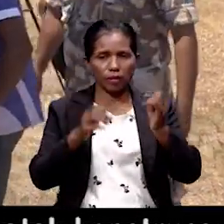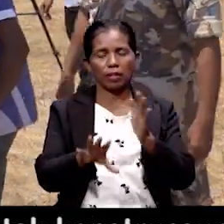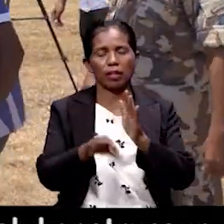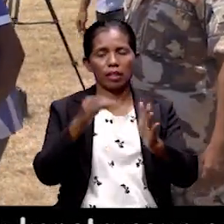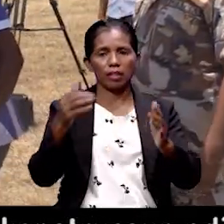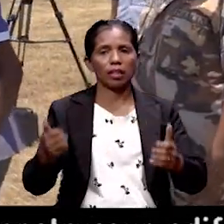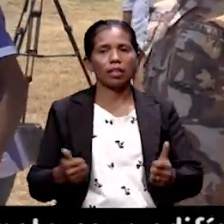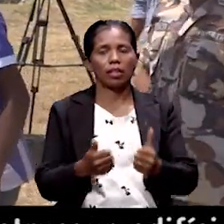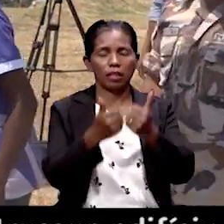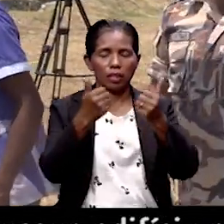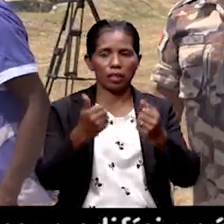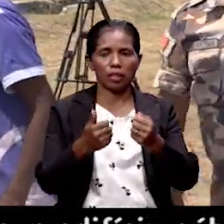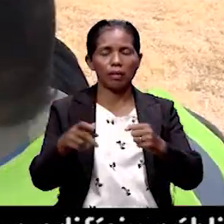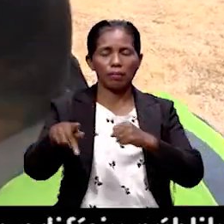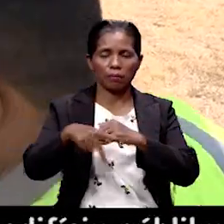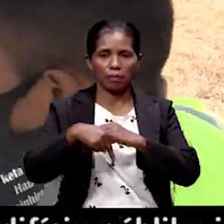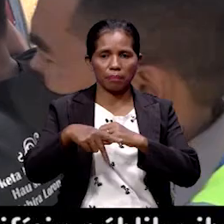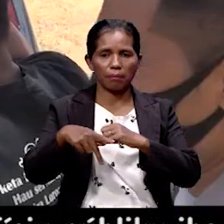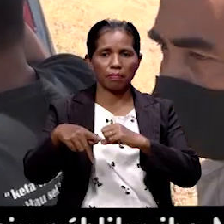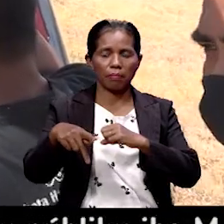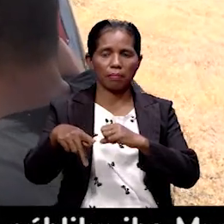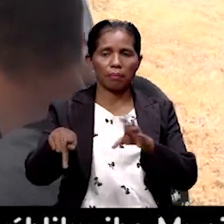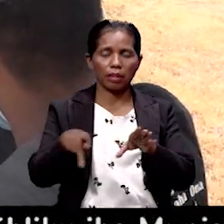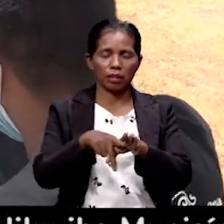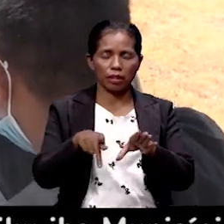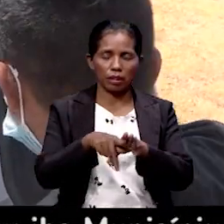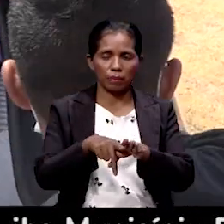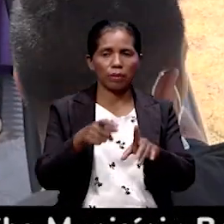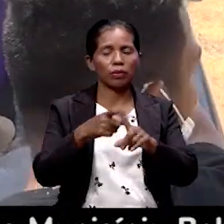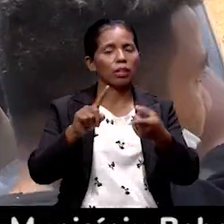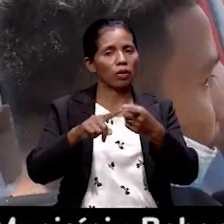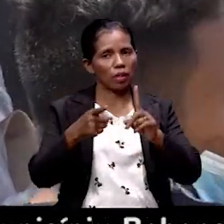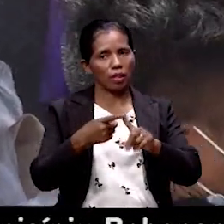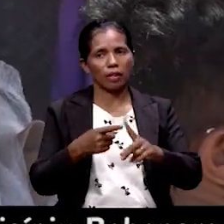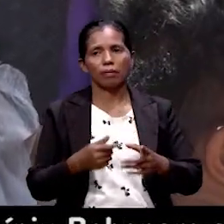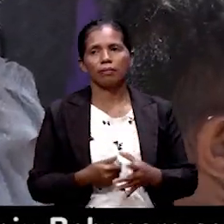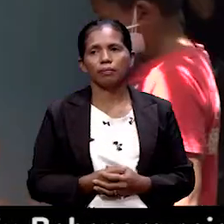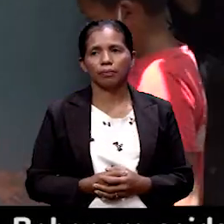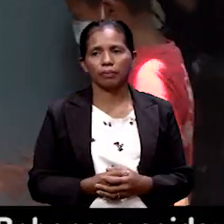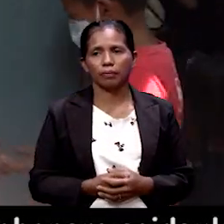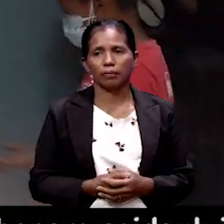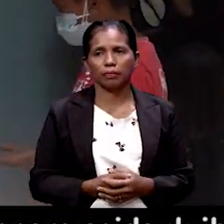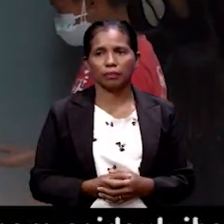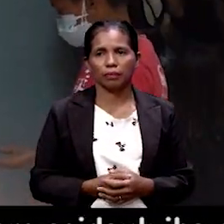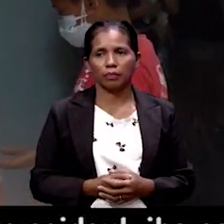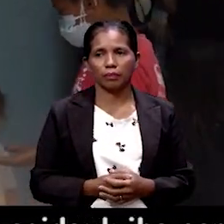asidenti hafuin partisipa seremoni aniversari husi mati bian nia kolega. Mati pasaun nia mati sudah mati.